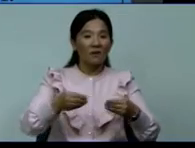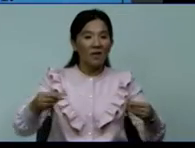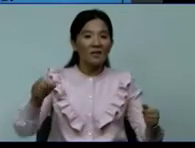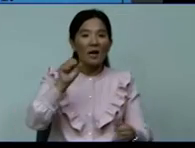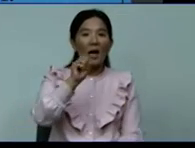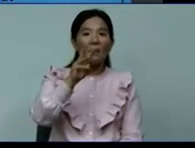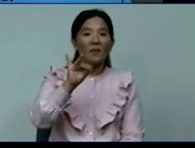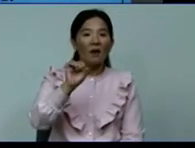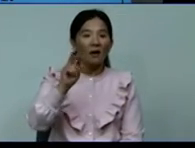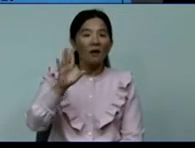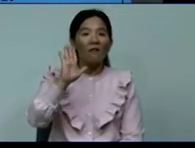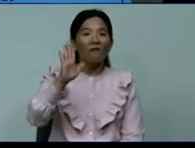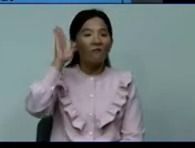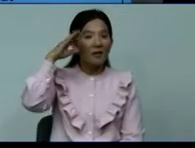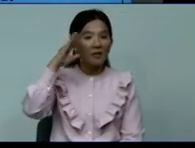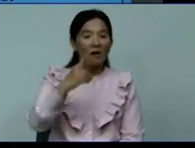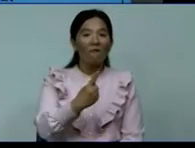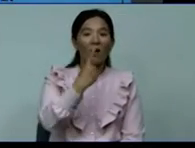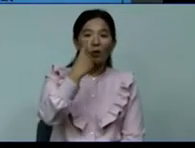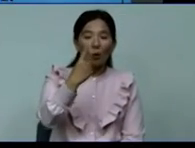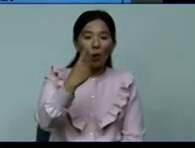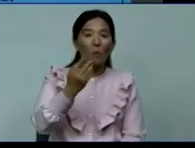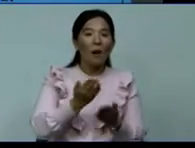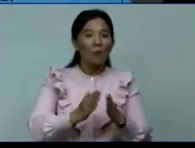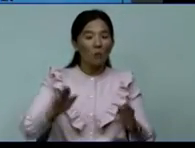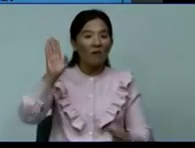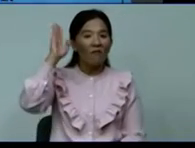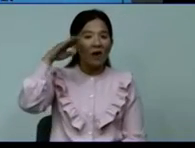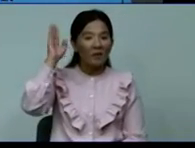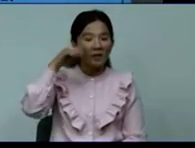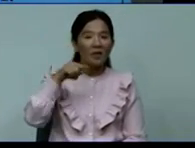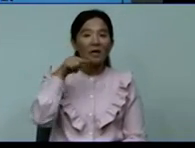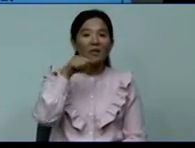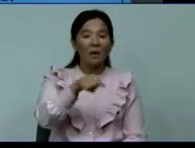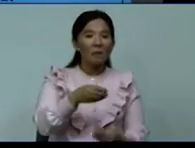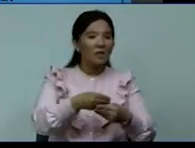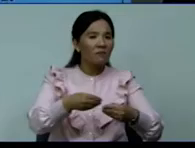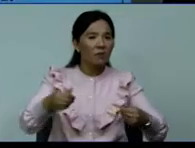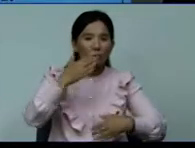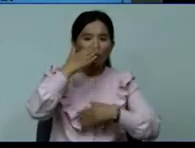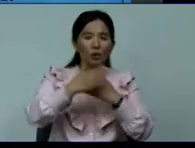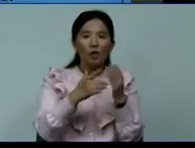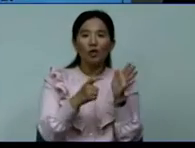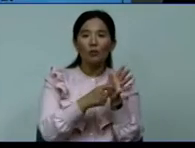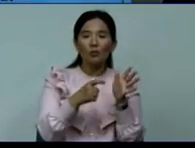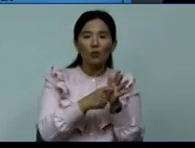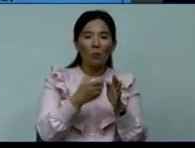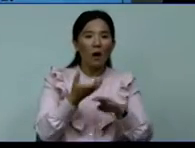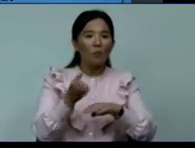воде. В одном объеме воды растворяется аж 700 объемов